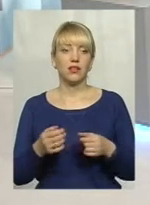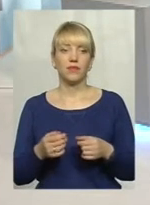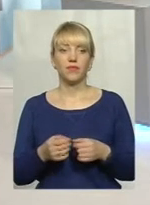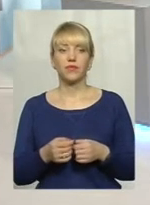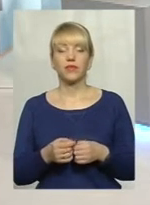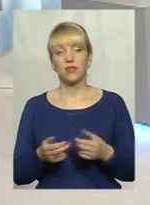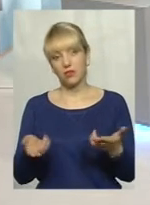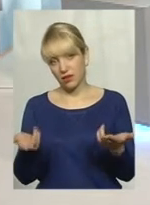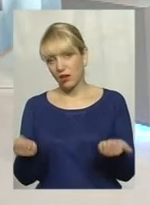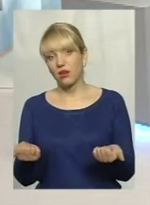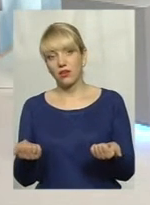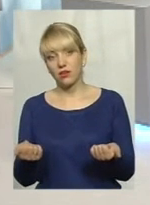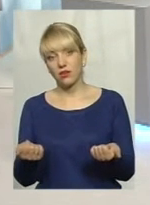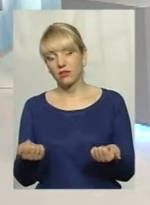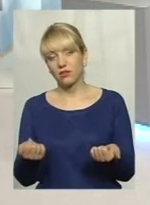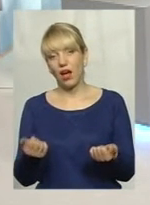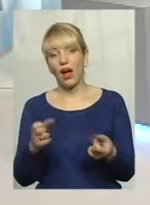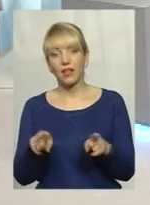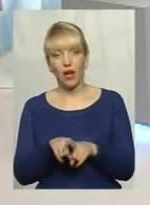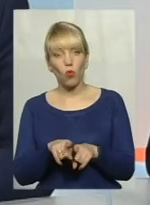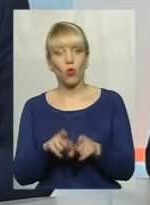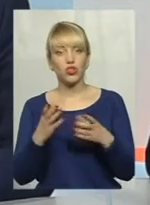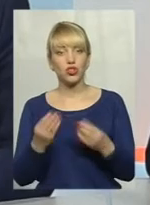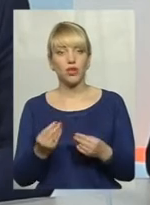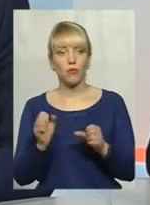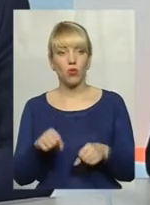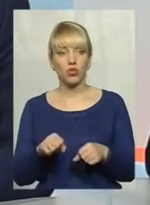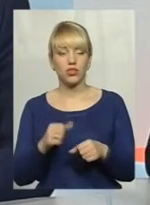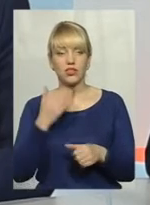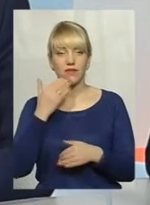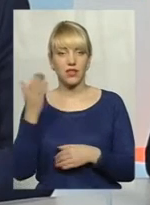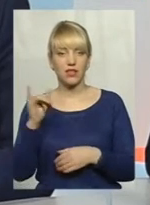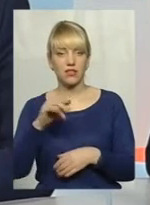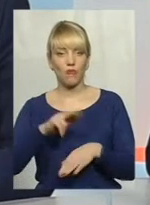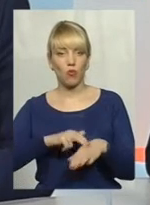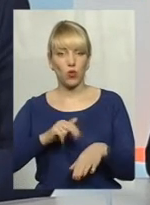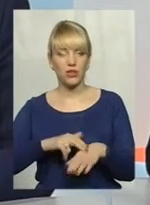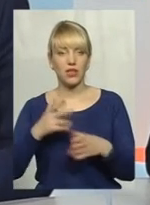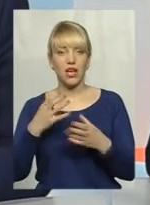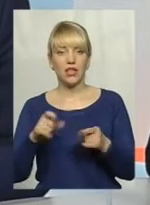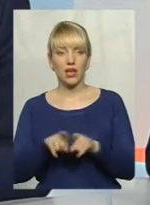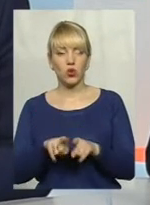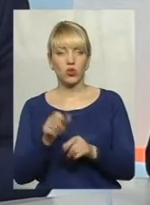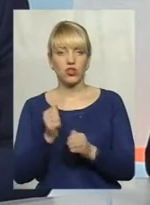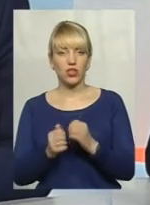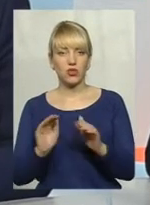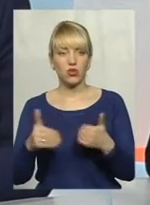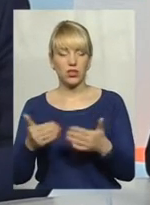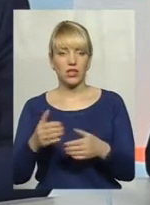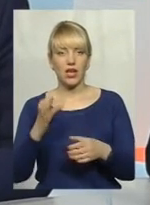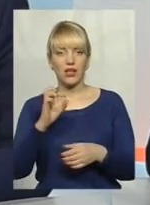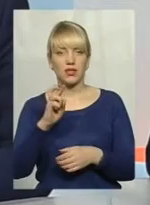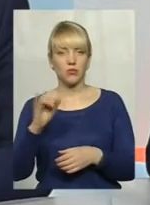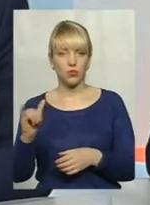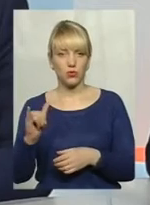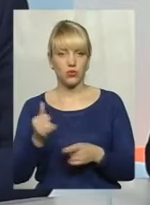Ну так, а також ще можна звертатися в поліцію, також часто ініціює і Служба безпеки. Ну